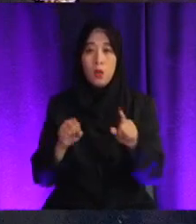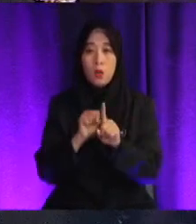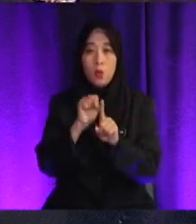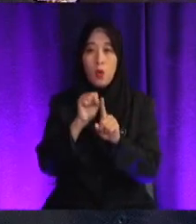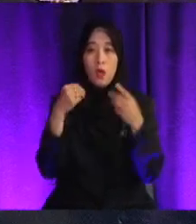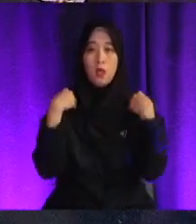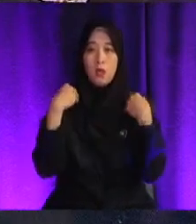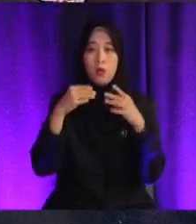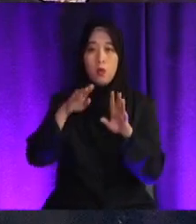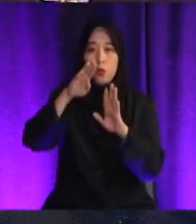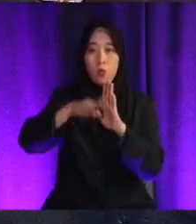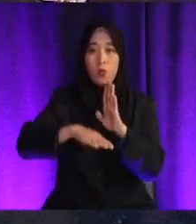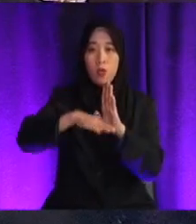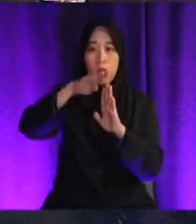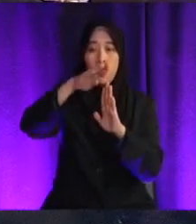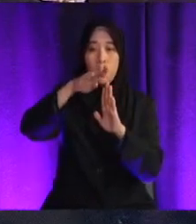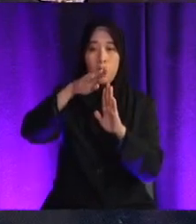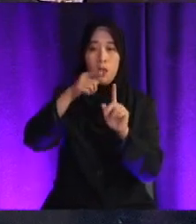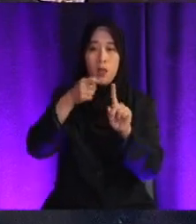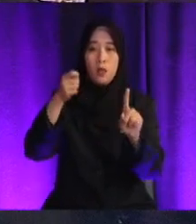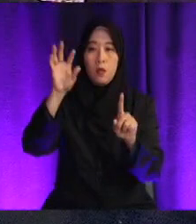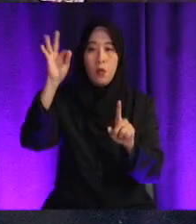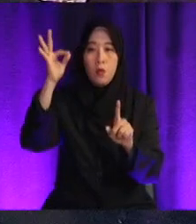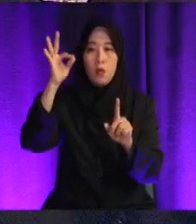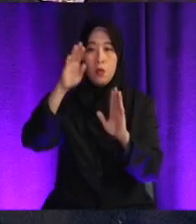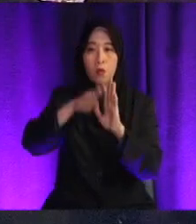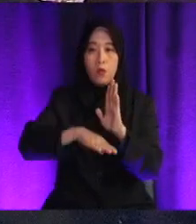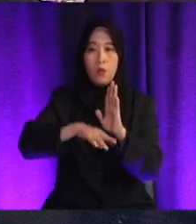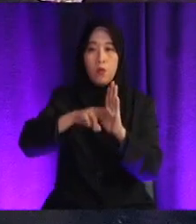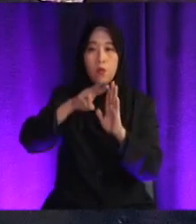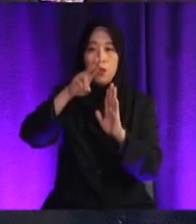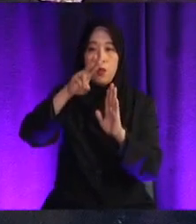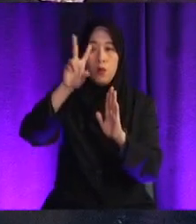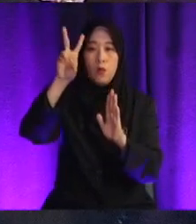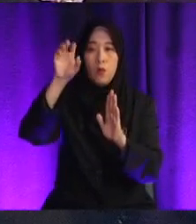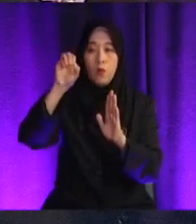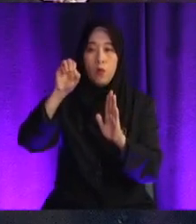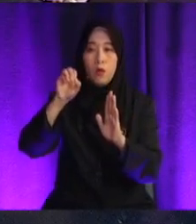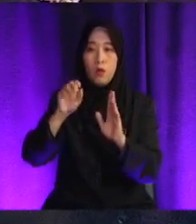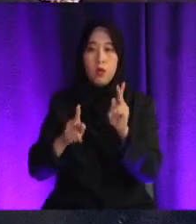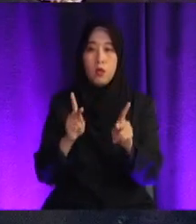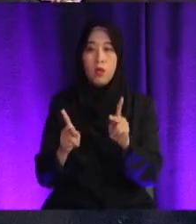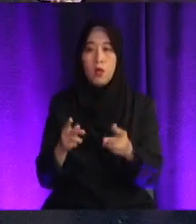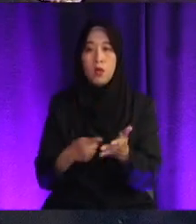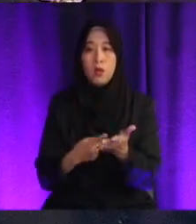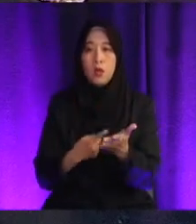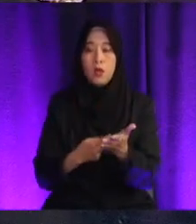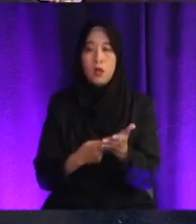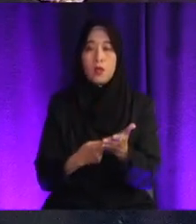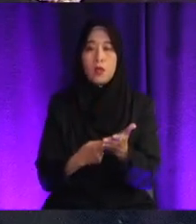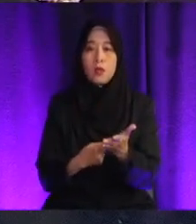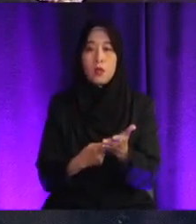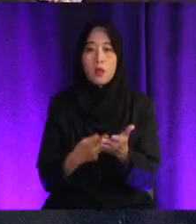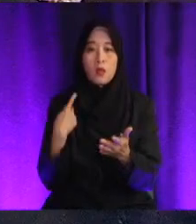Akmal turunkan ke 20. Ke 20 kan, contoh. Sebab apa? Sebab Akmal nak rasa sejuk. Lebih sejuk, betul?